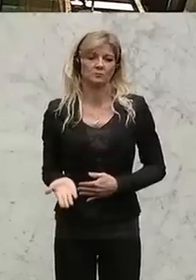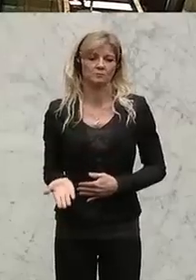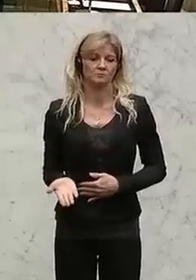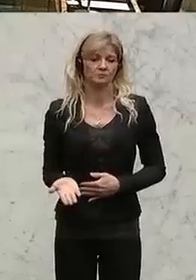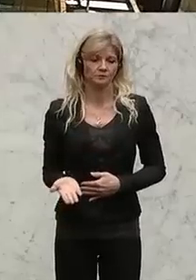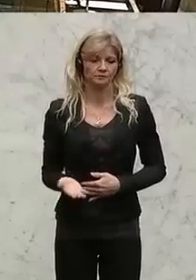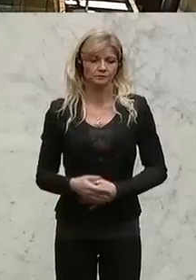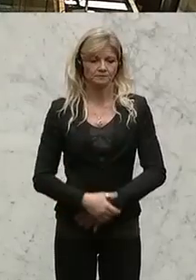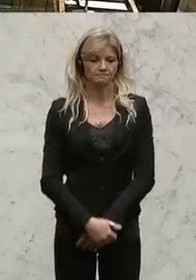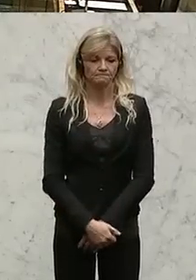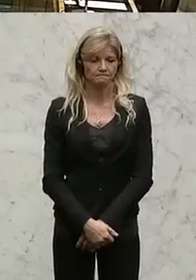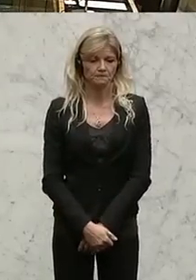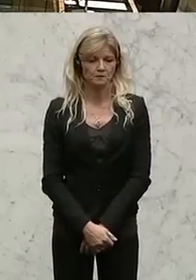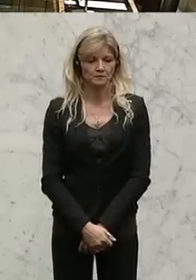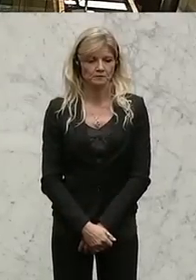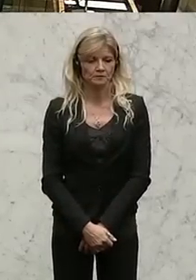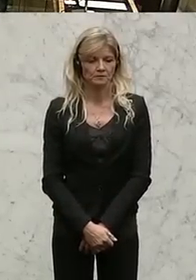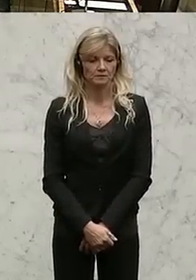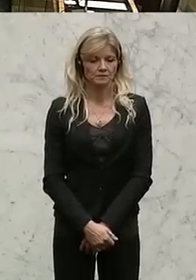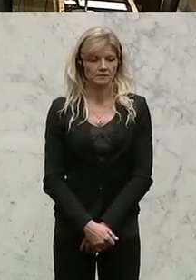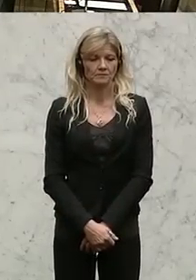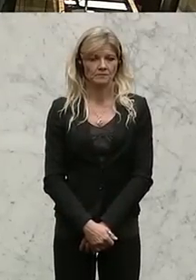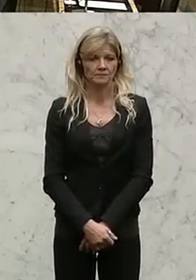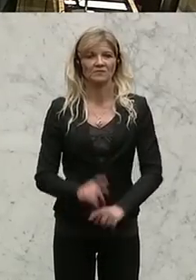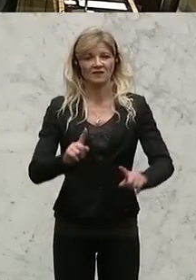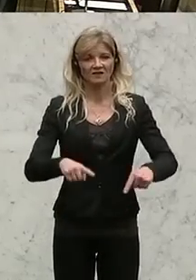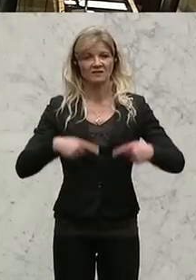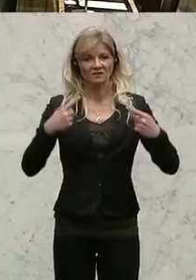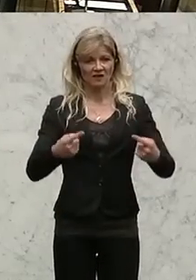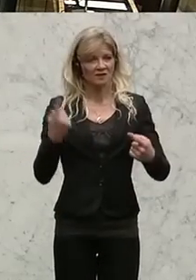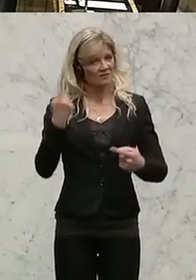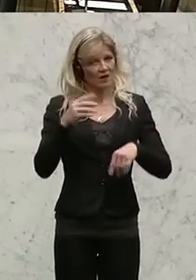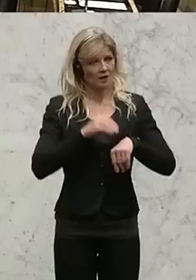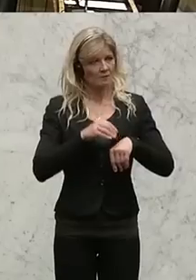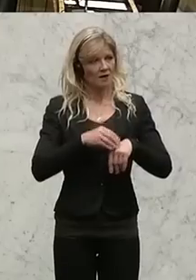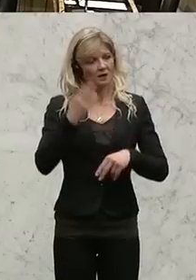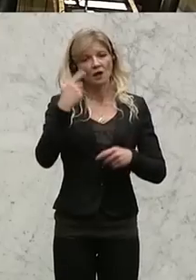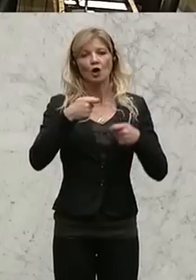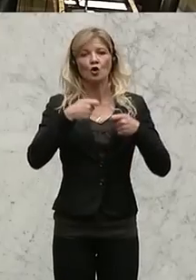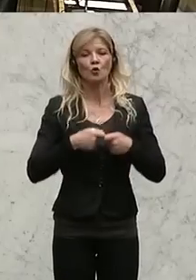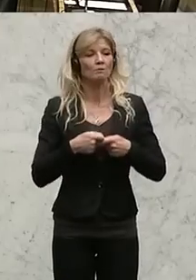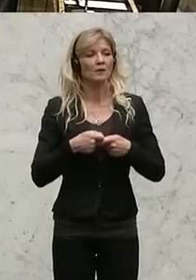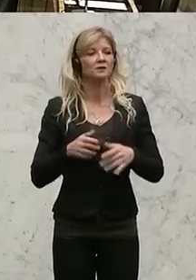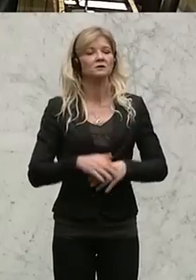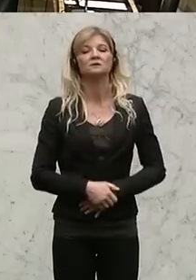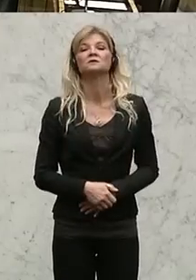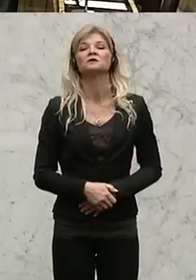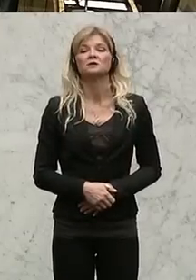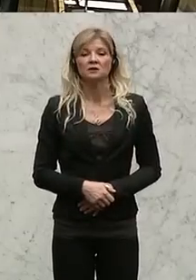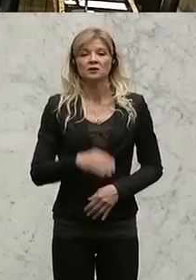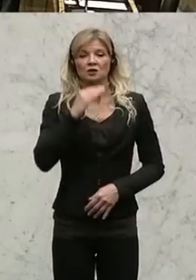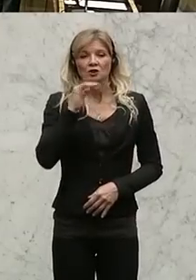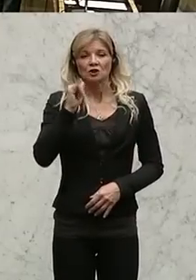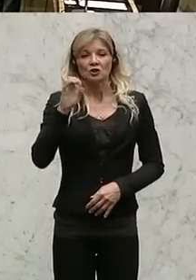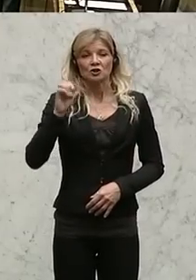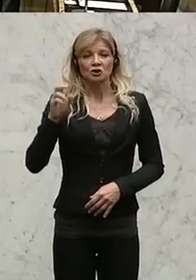Eine eklatante Wende in der Südtirol-Politik stellt Werner Neubauer, Südtirol-Sprecher der FPÖ, auf Grundlage des außenpolitischen